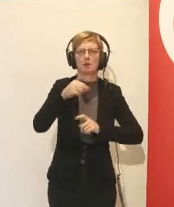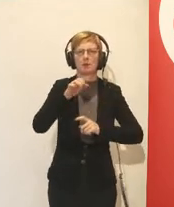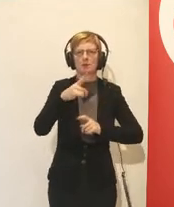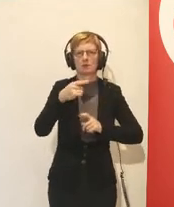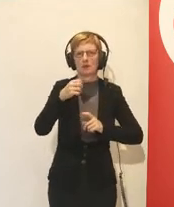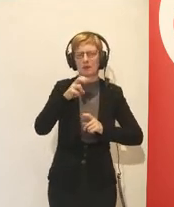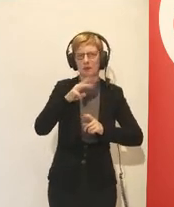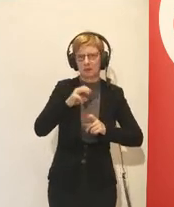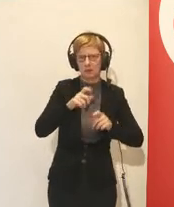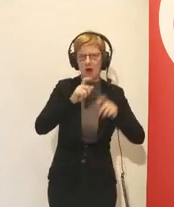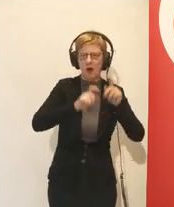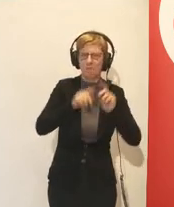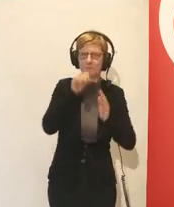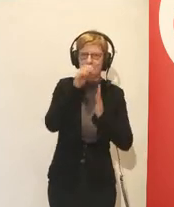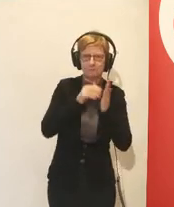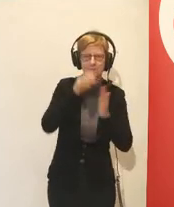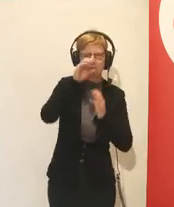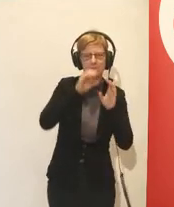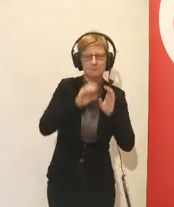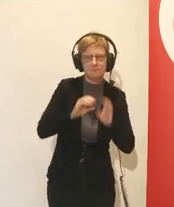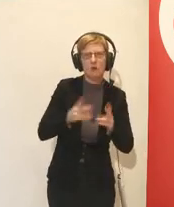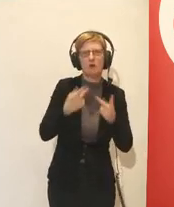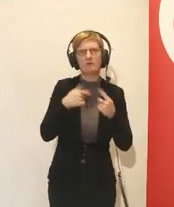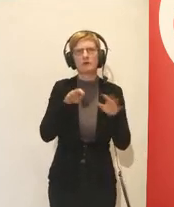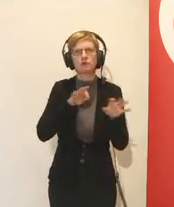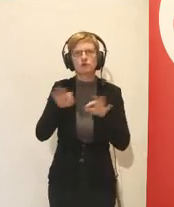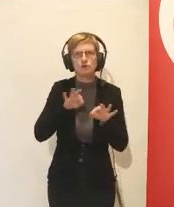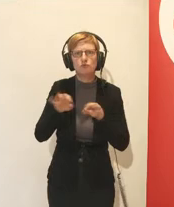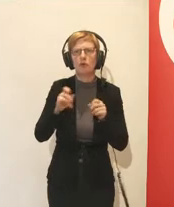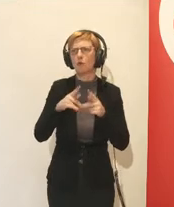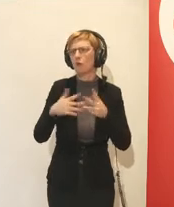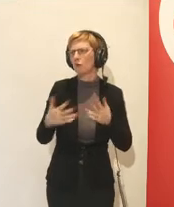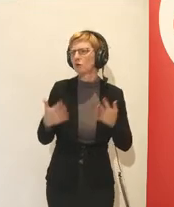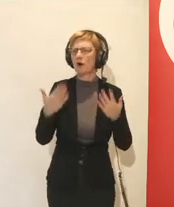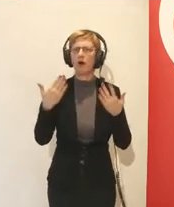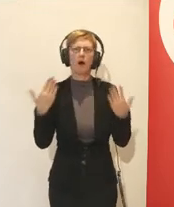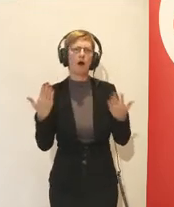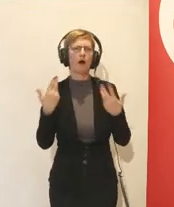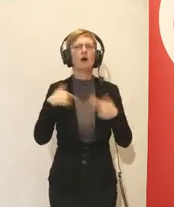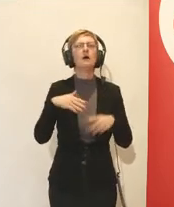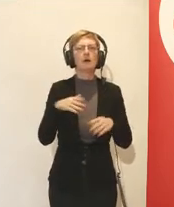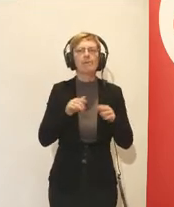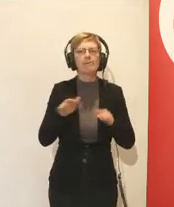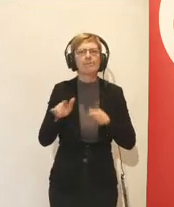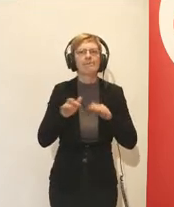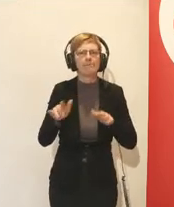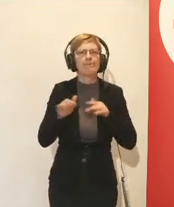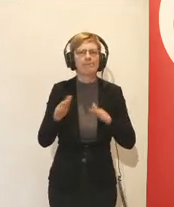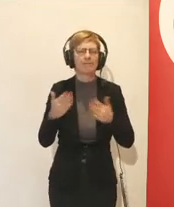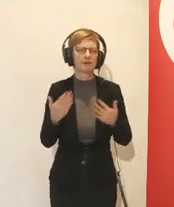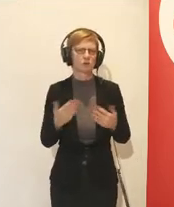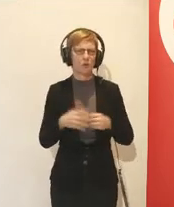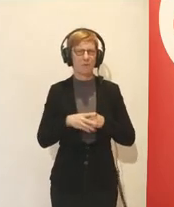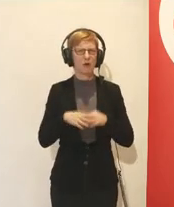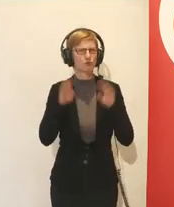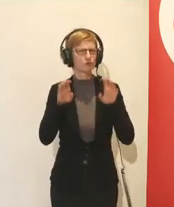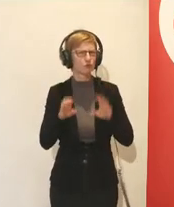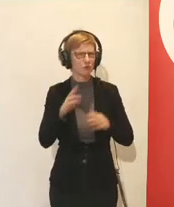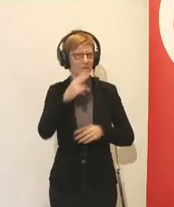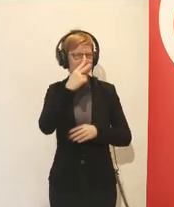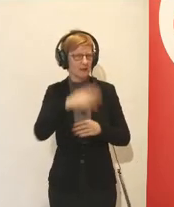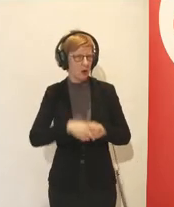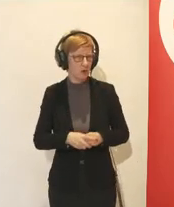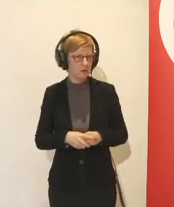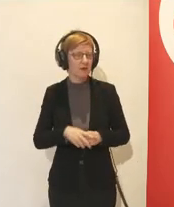hoffen dass sie zuspruch finden oder dass sie in die köpfe der derjenigen rein kommen die zweifel haben könnt ihr ein bisschen was zu den strukturen sagen also